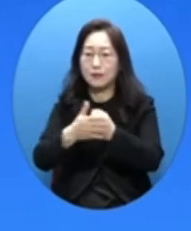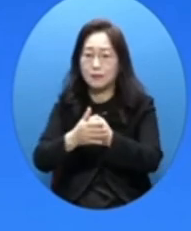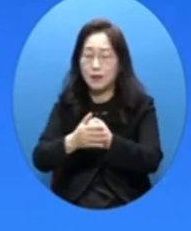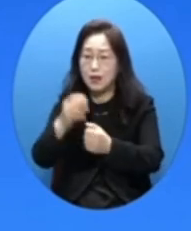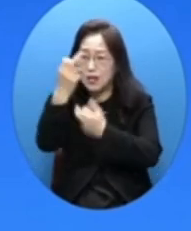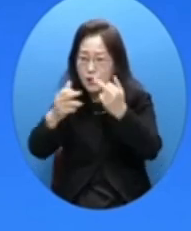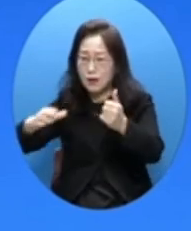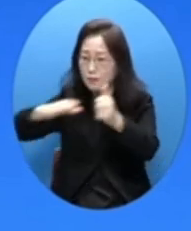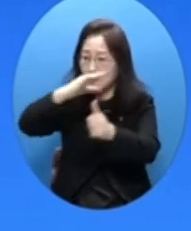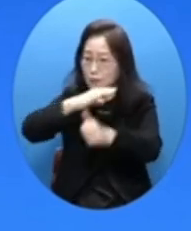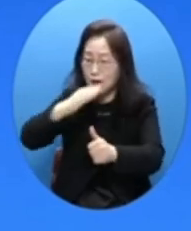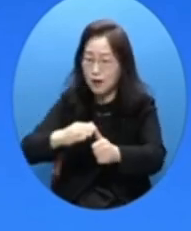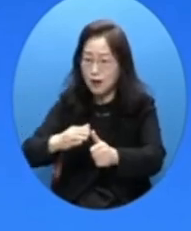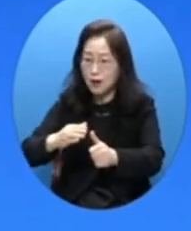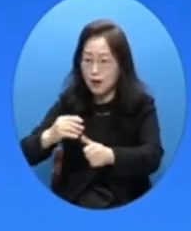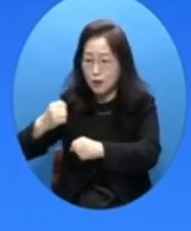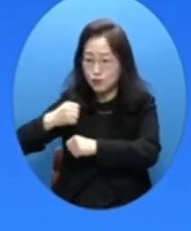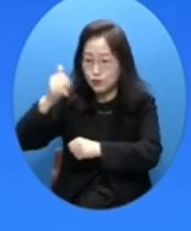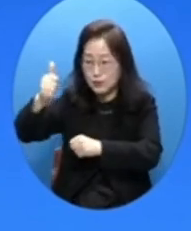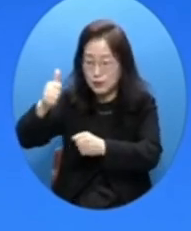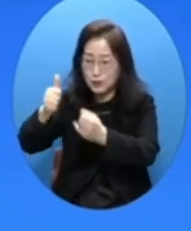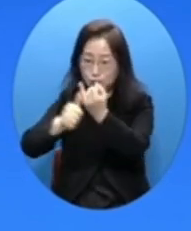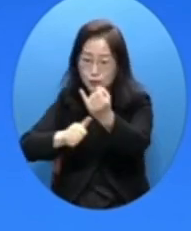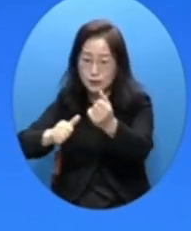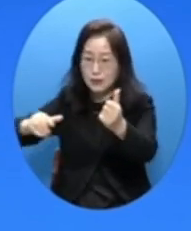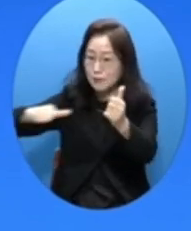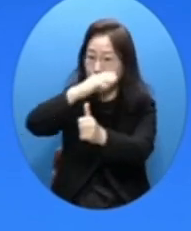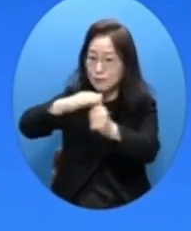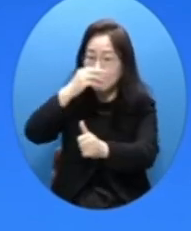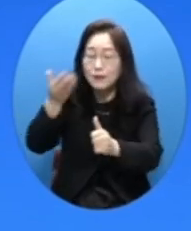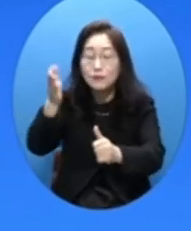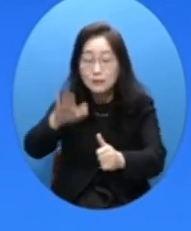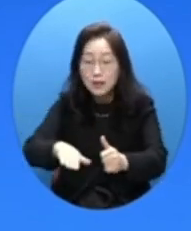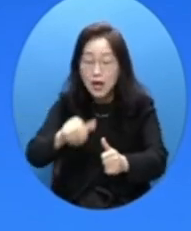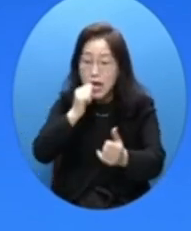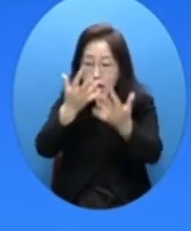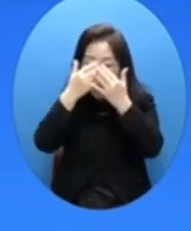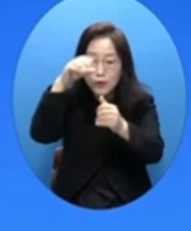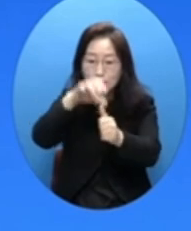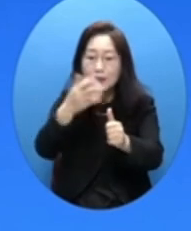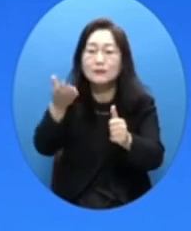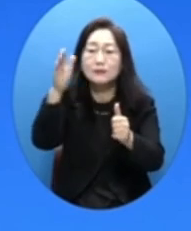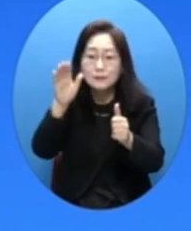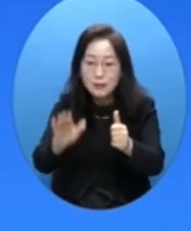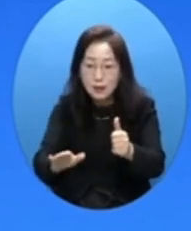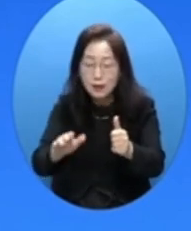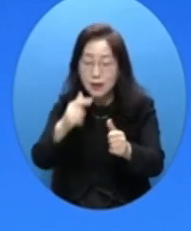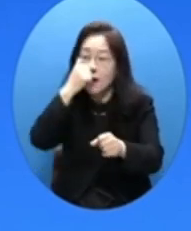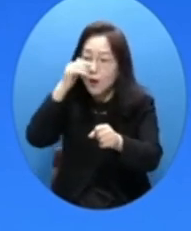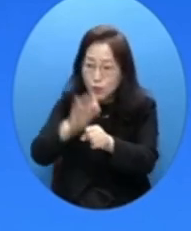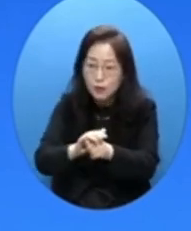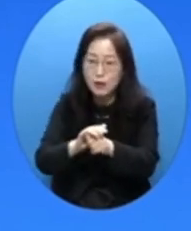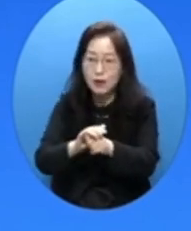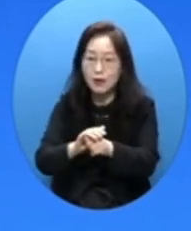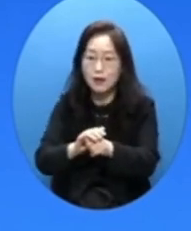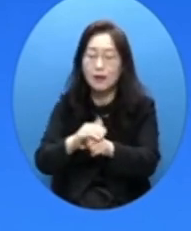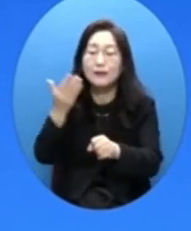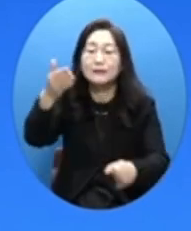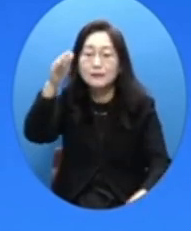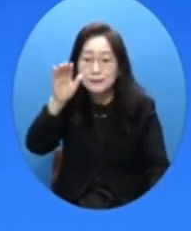보디발 아내가 그 얘기를 모함해도 그가 감옥에 갇혀서 억울하게 감옥살을 해도